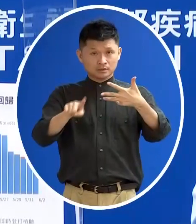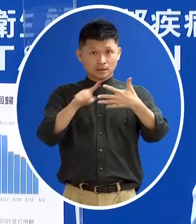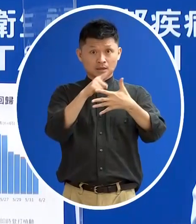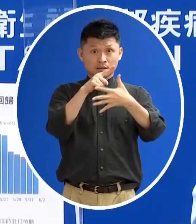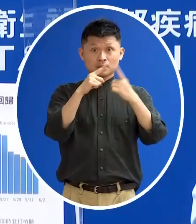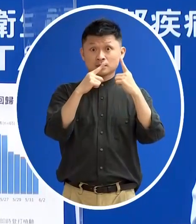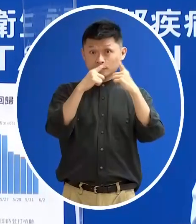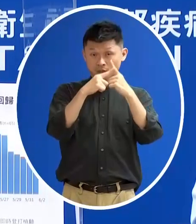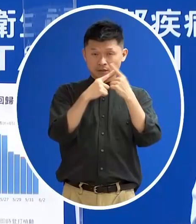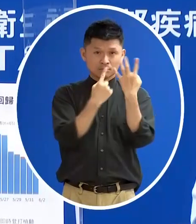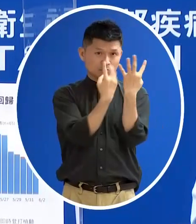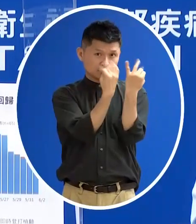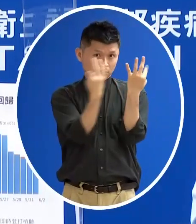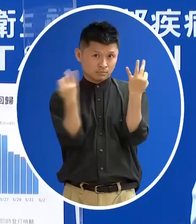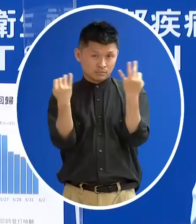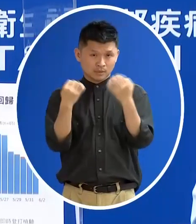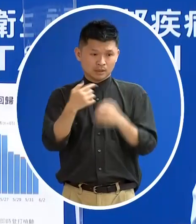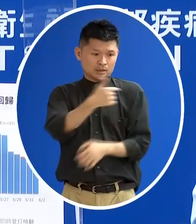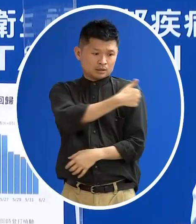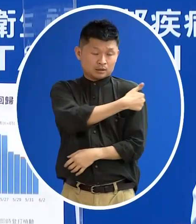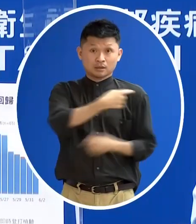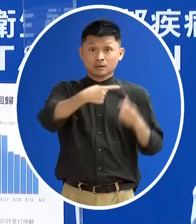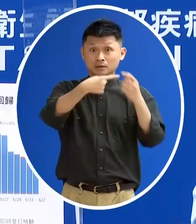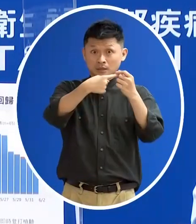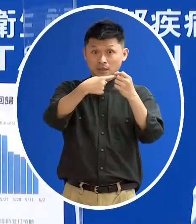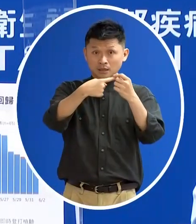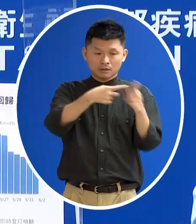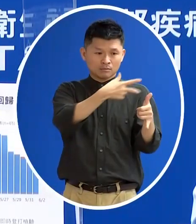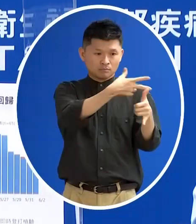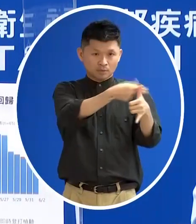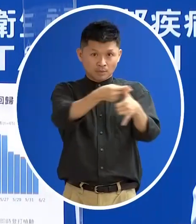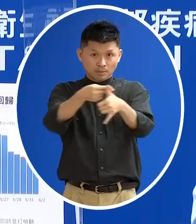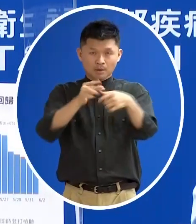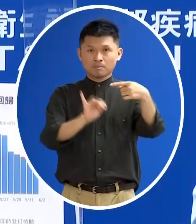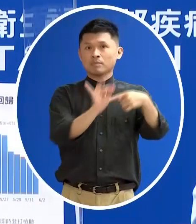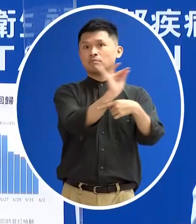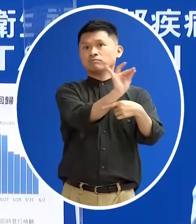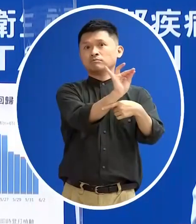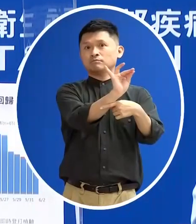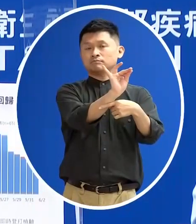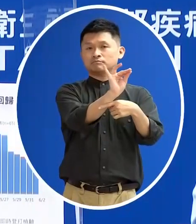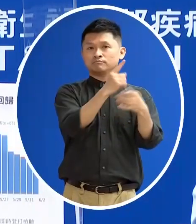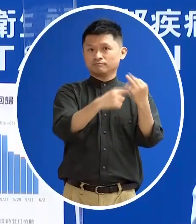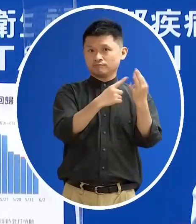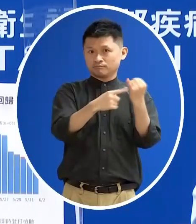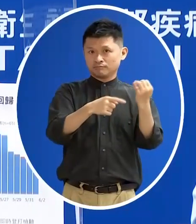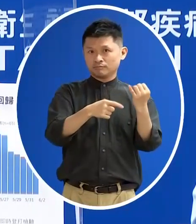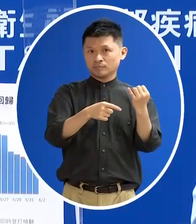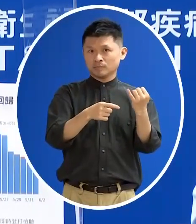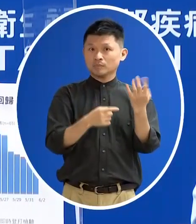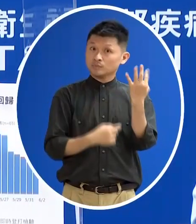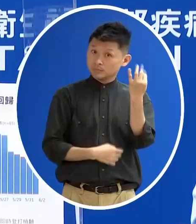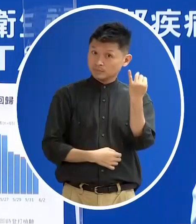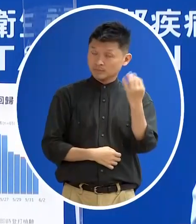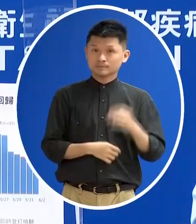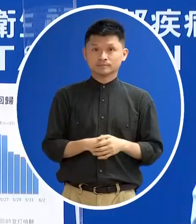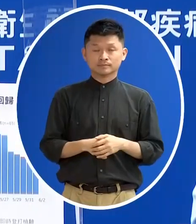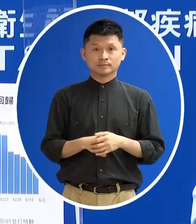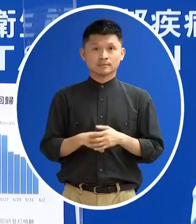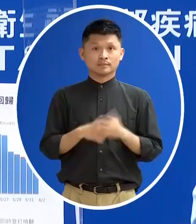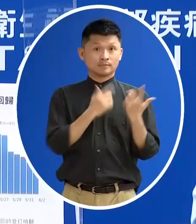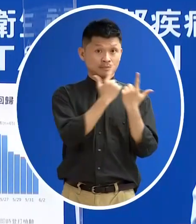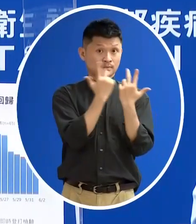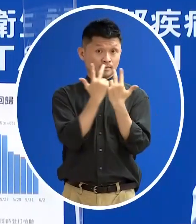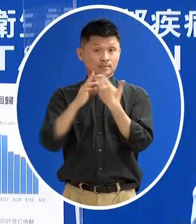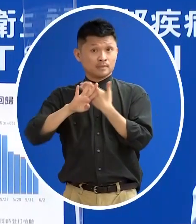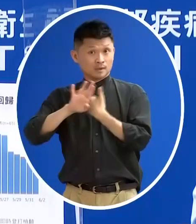员，那第一季接种率达到100%所需要的数量，那双北以外的县